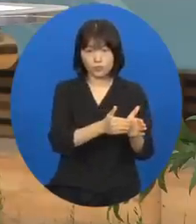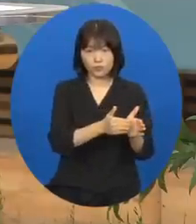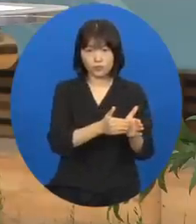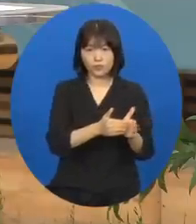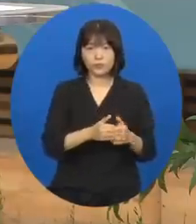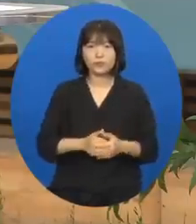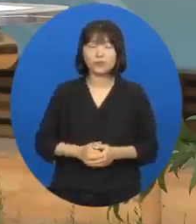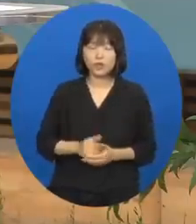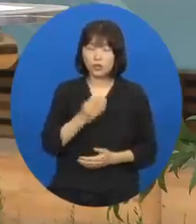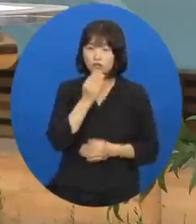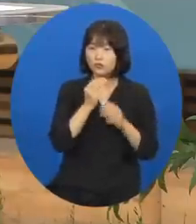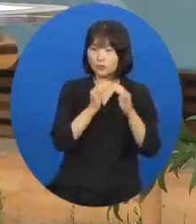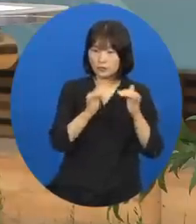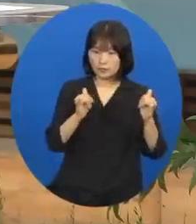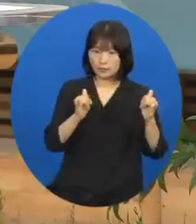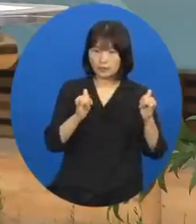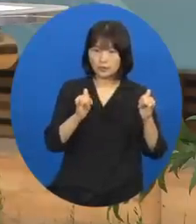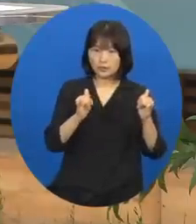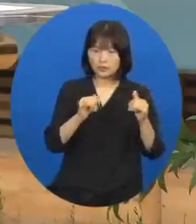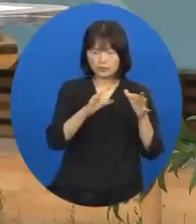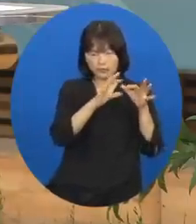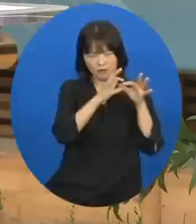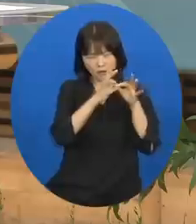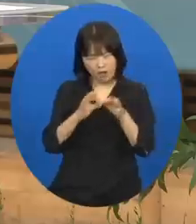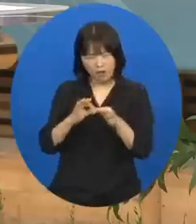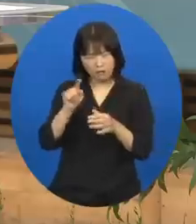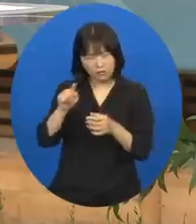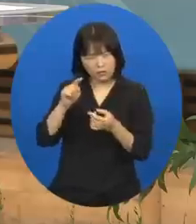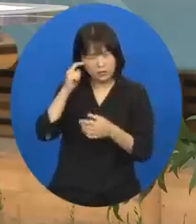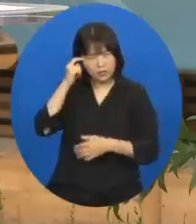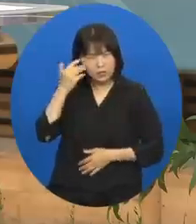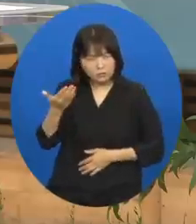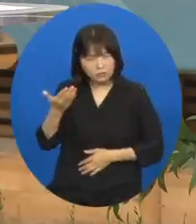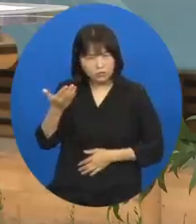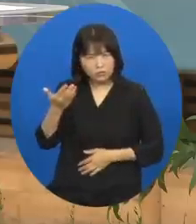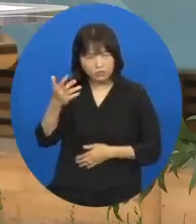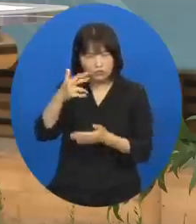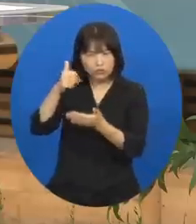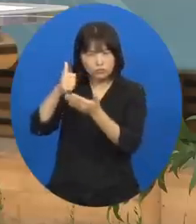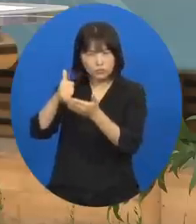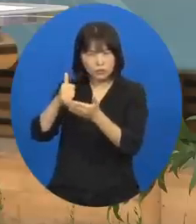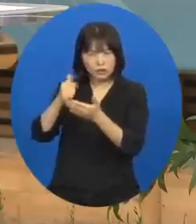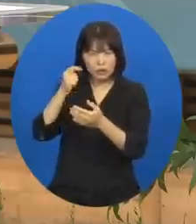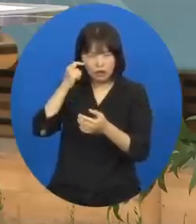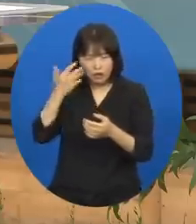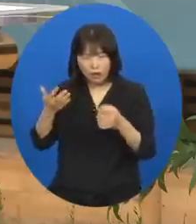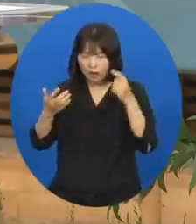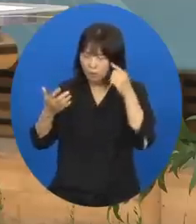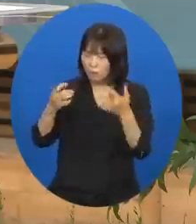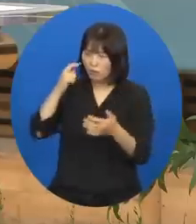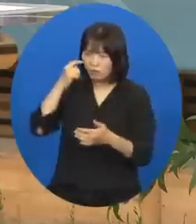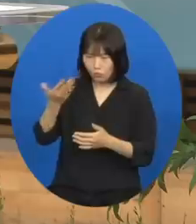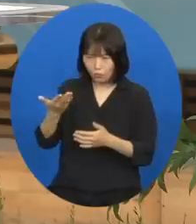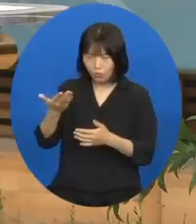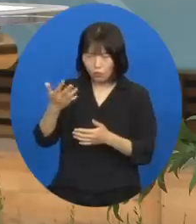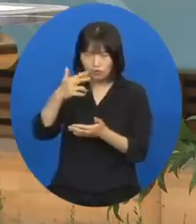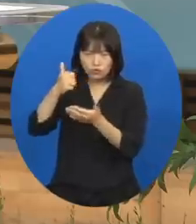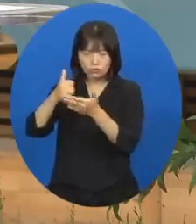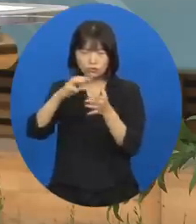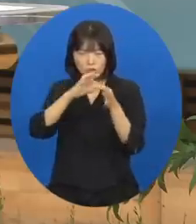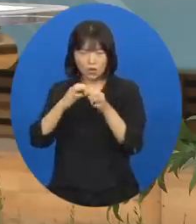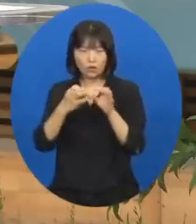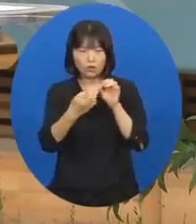이 유대인들이 계속해서 그 질문을 주님께 드리고 주님은 또 분명히 그렇게 대답을